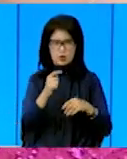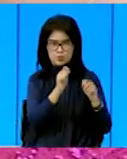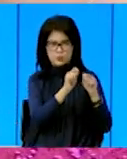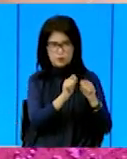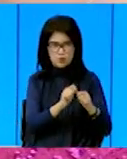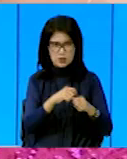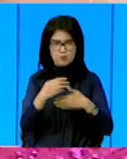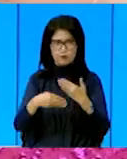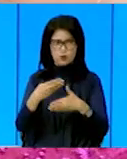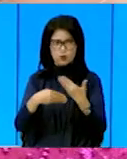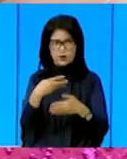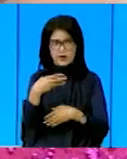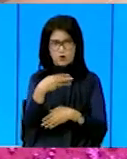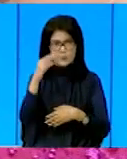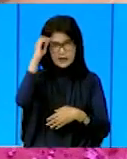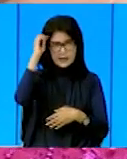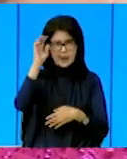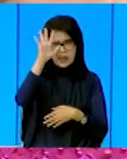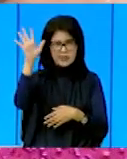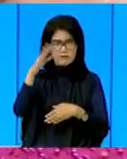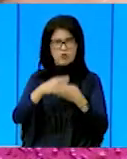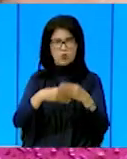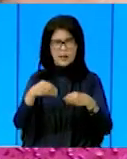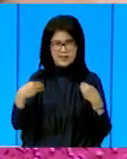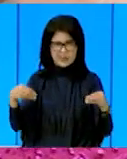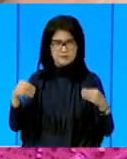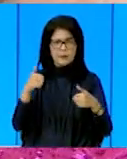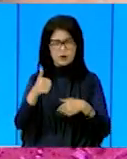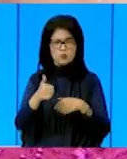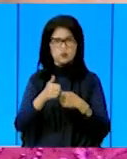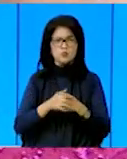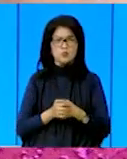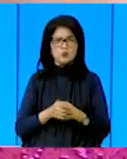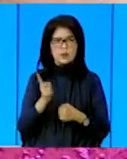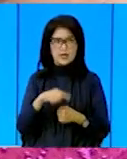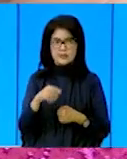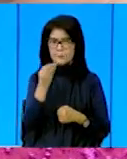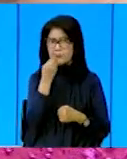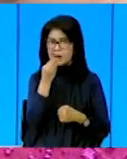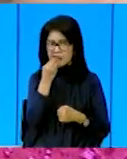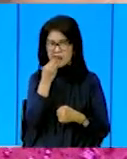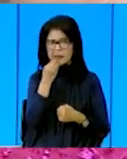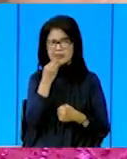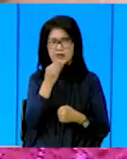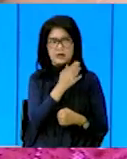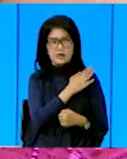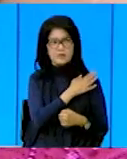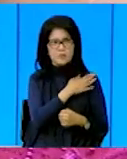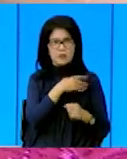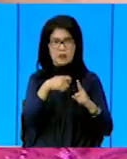produk-produk ekonomi kreatif berkualitas yang bukan hanya bisa dikonsumsi di Kabupaten Karo, tapi juga